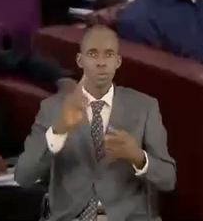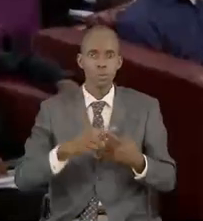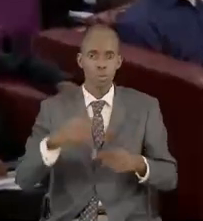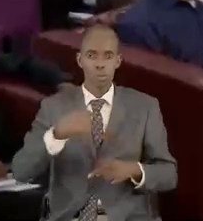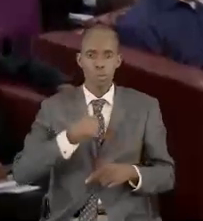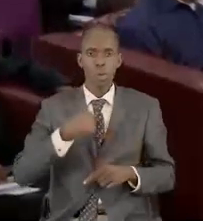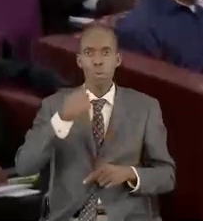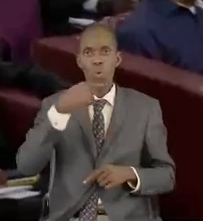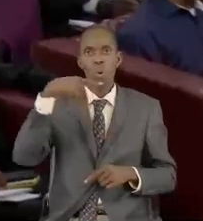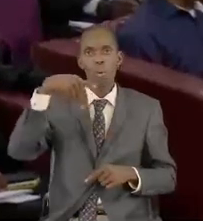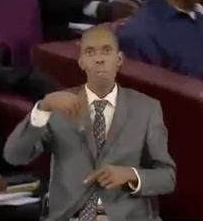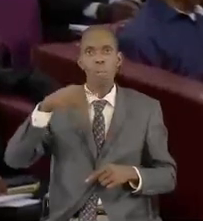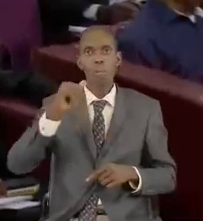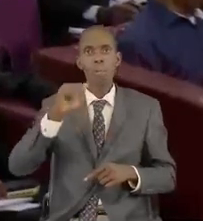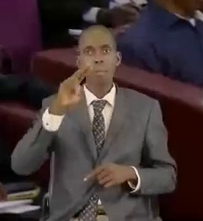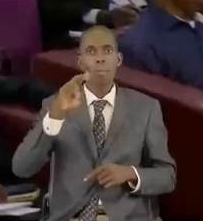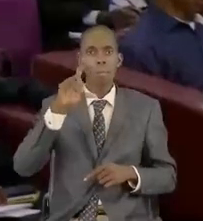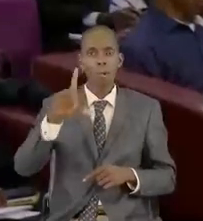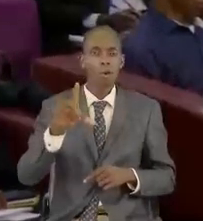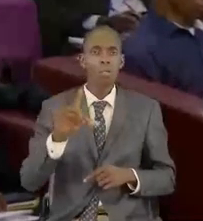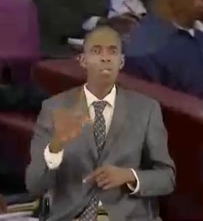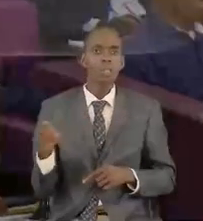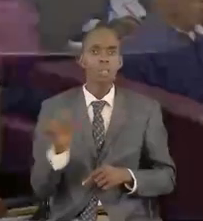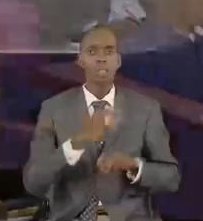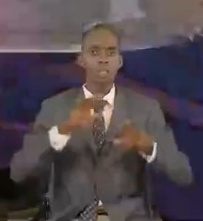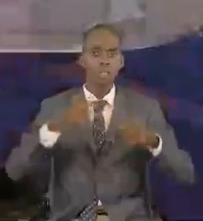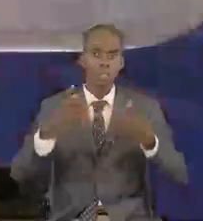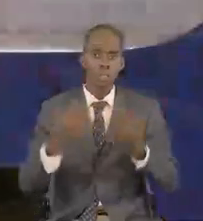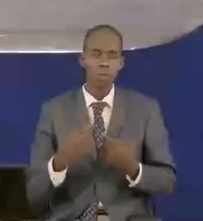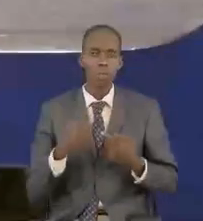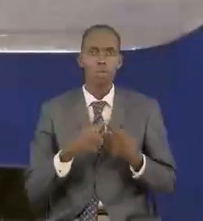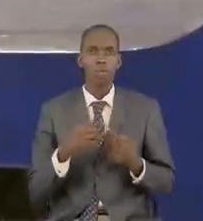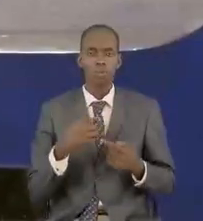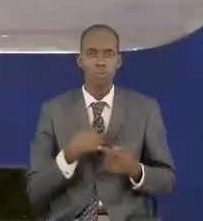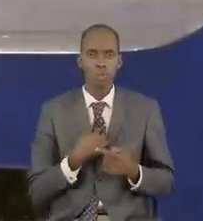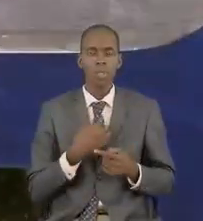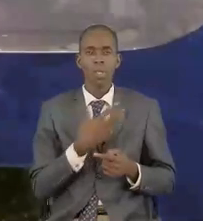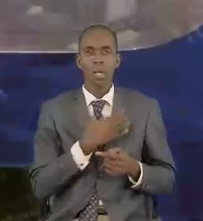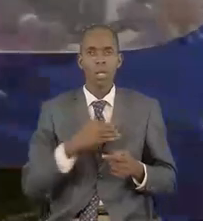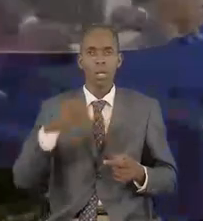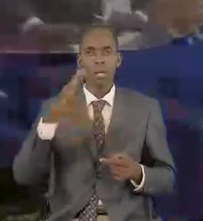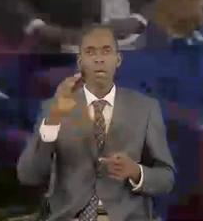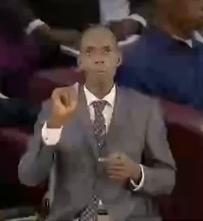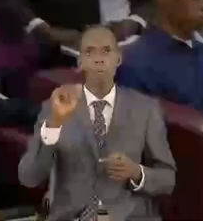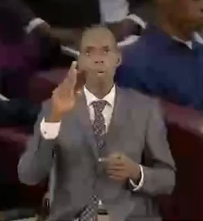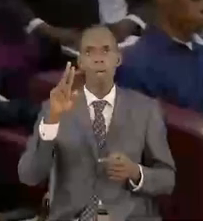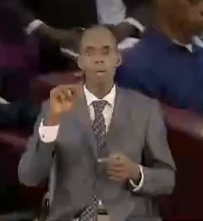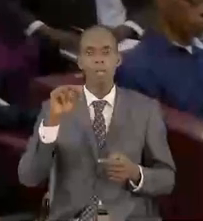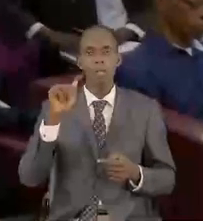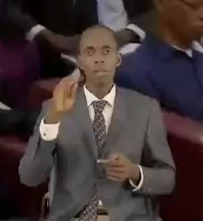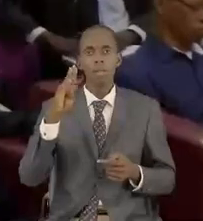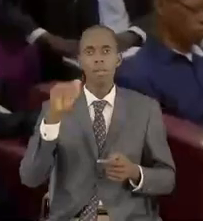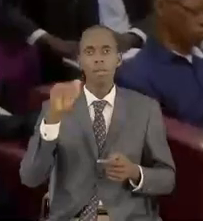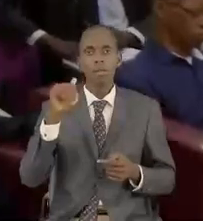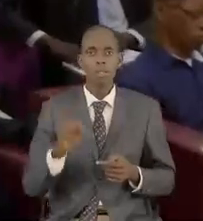à moi Paul et à banabasse la main d'association